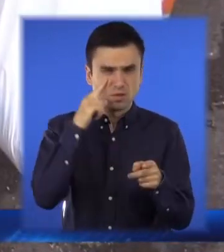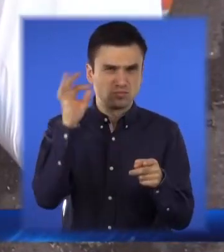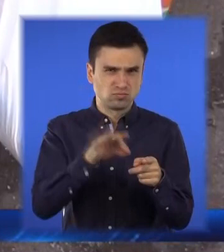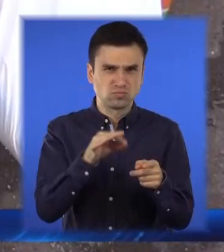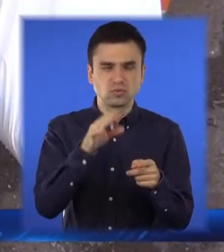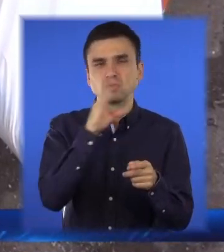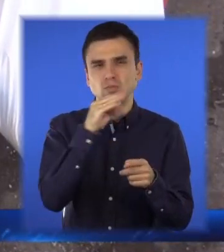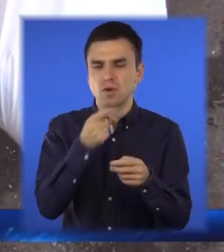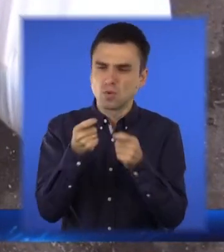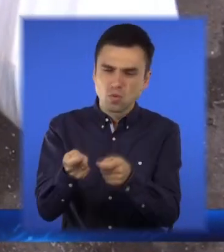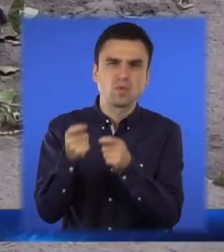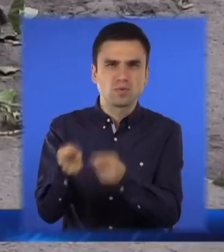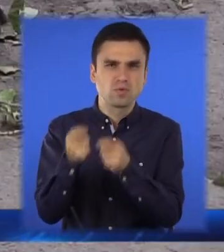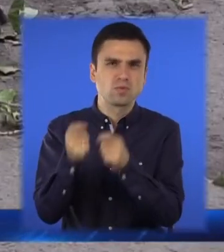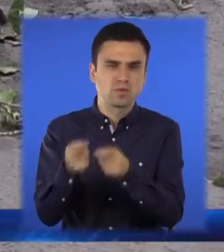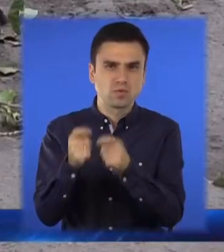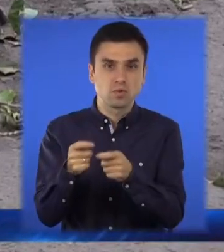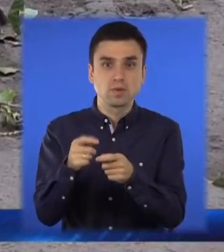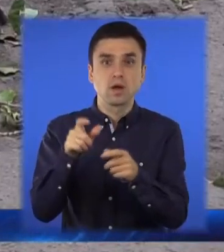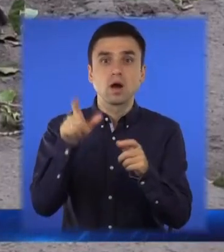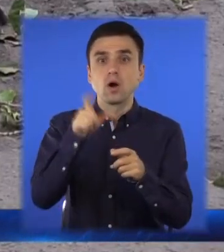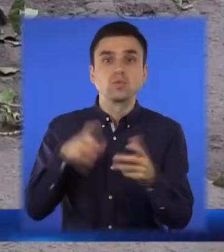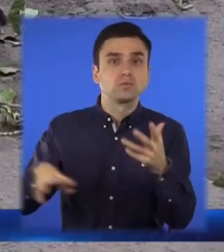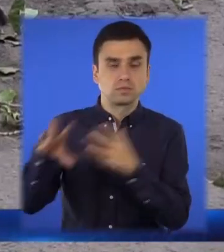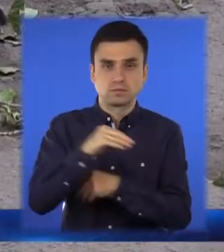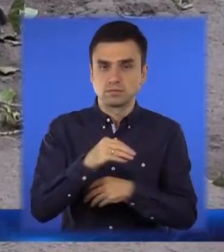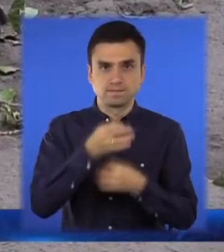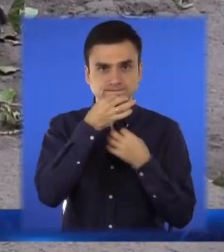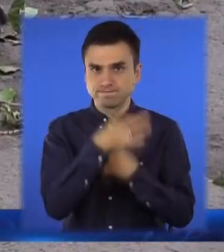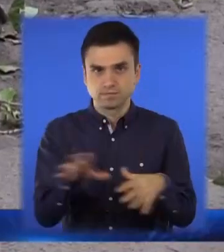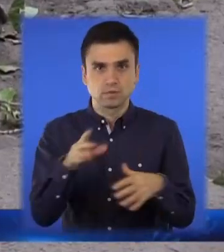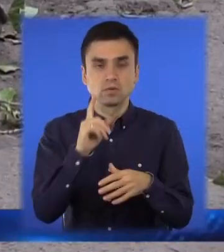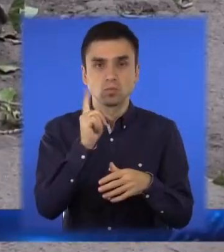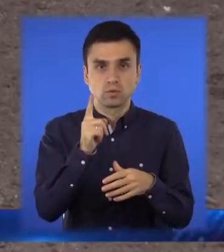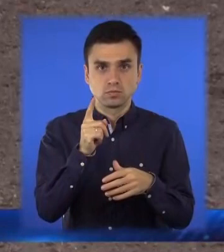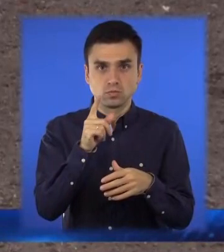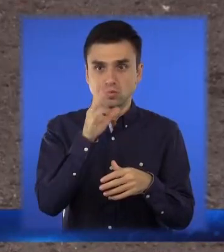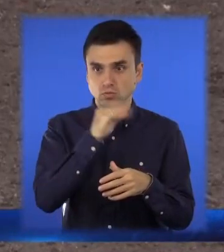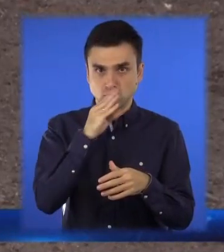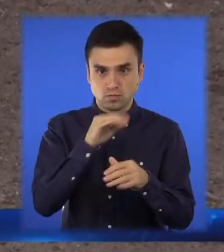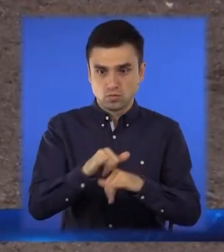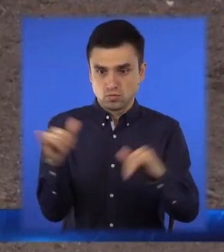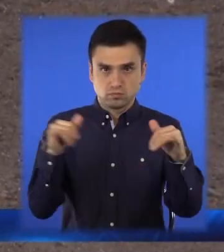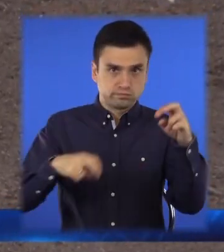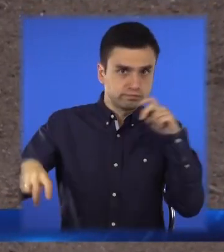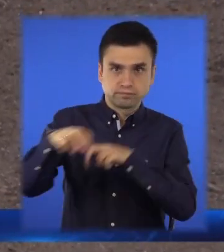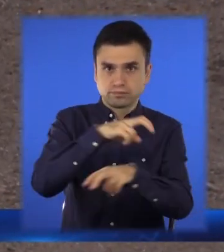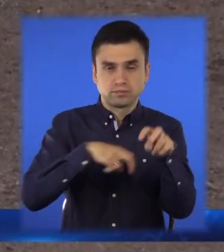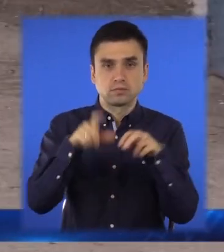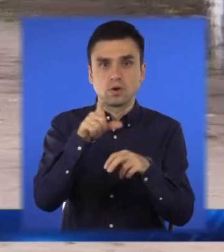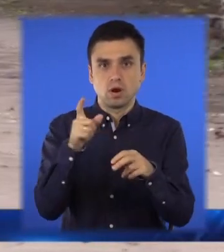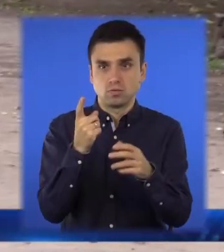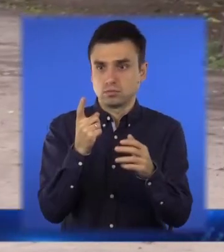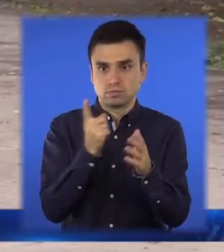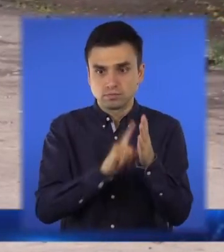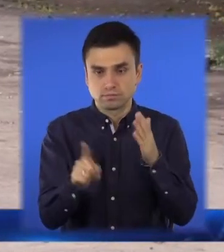цього жителі взагалі не в захваті. Адже тепер всі чотирилапі збігаються до них на подвір'я, бо знають, де їх краще за все